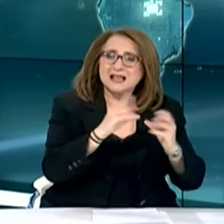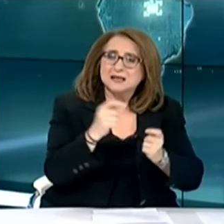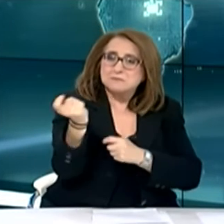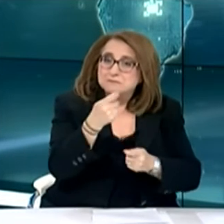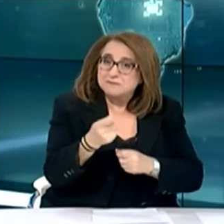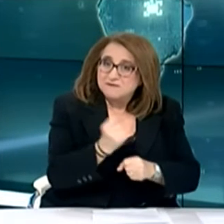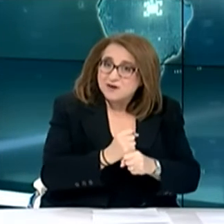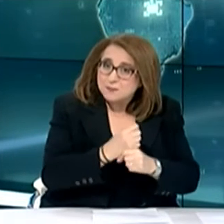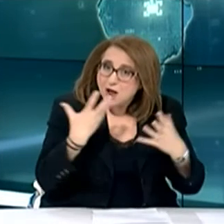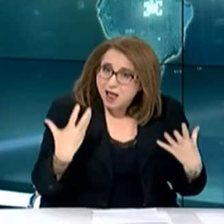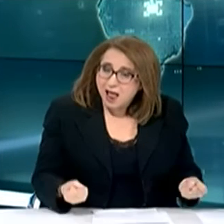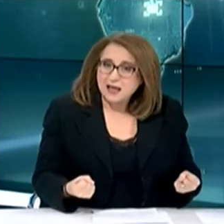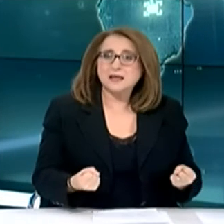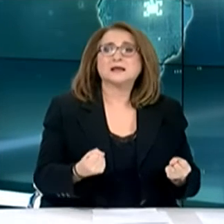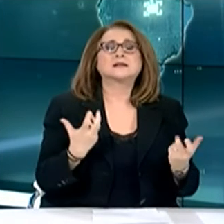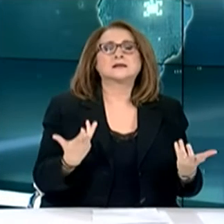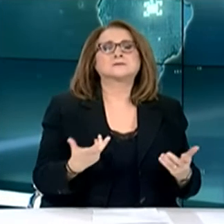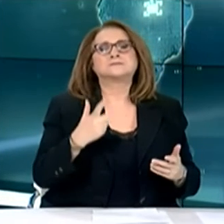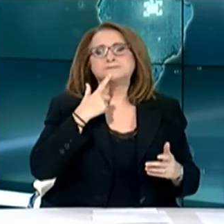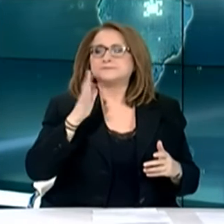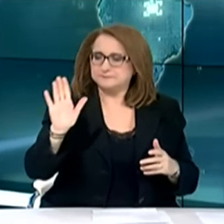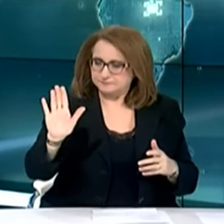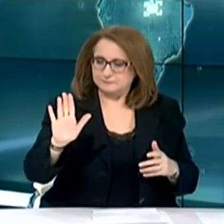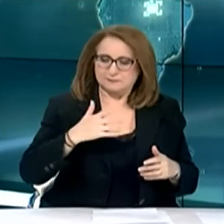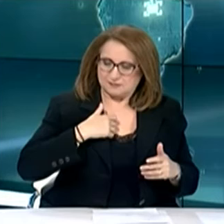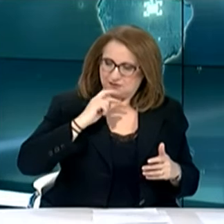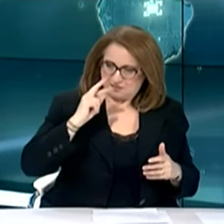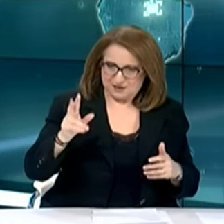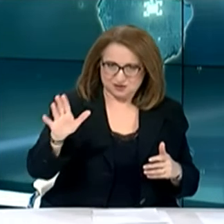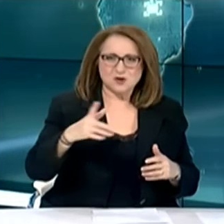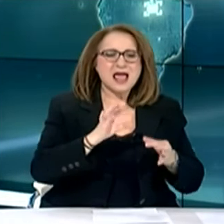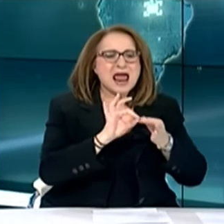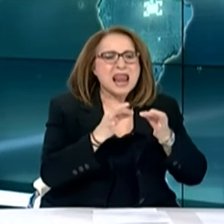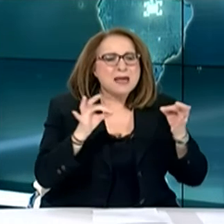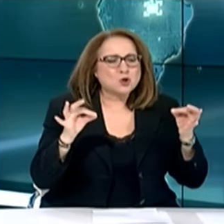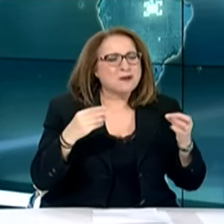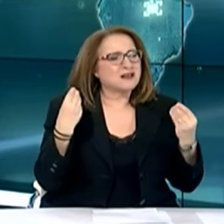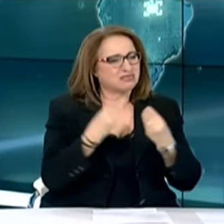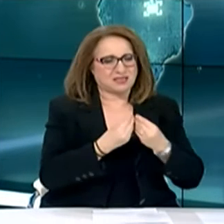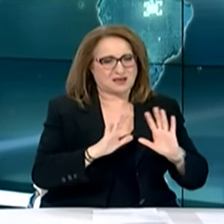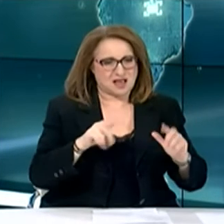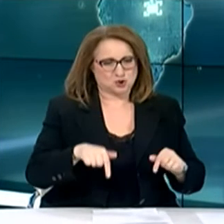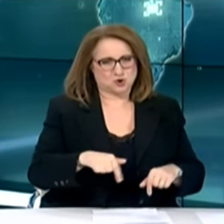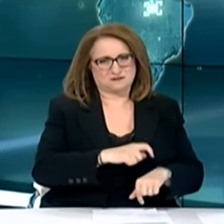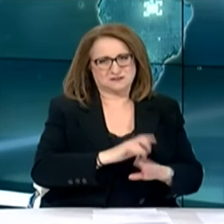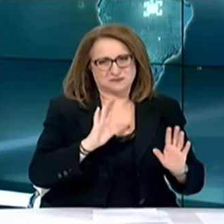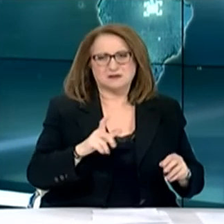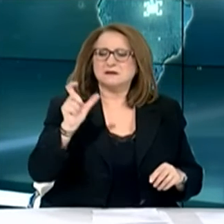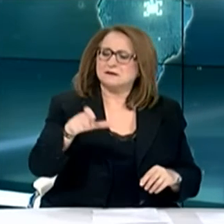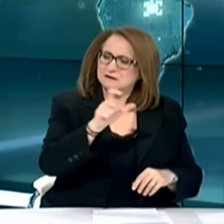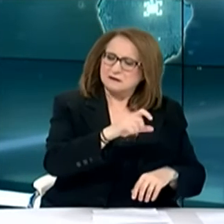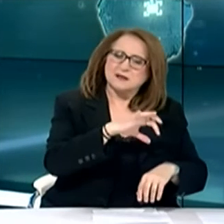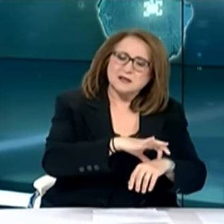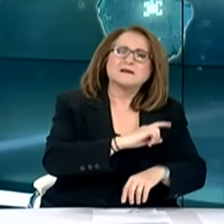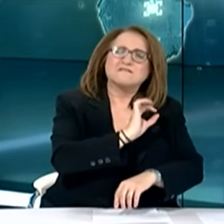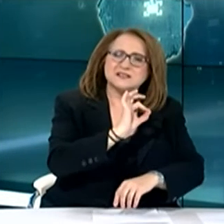Οπουδήποτε, ναι, επιτρέψτε μου να αναφερθώ γενικά πάλι. Δεν νομίζω ότι η λεπτομέρεια εδώ έχει σημασία ιδιαίτερη. Θα νοσήσουν, θα εκτεθούν